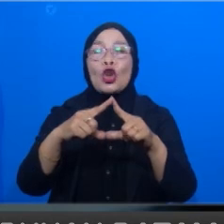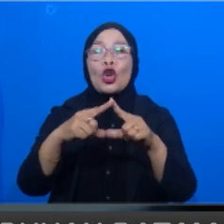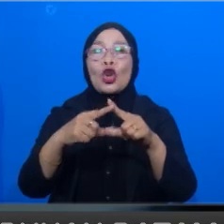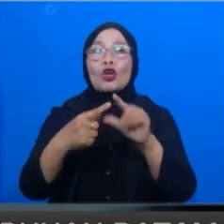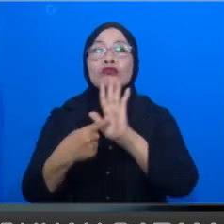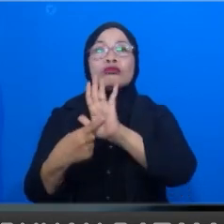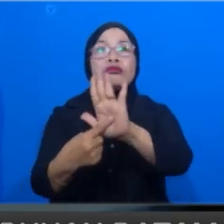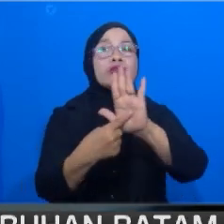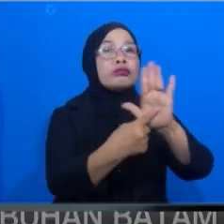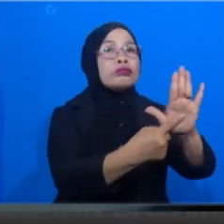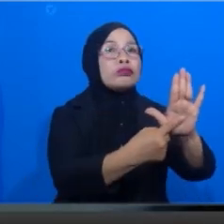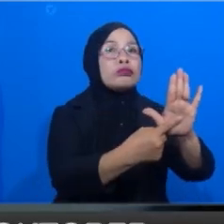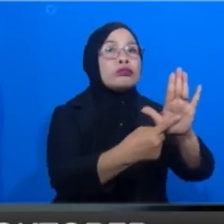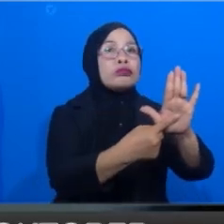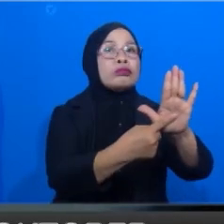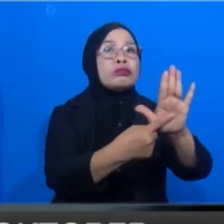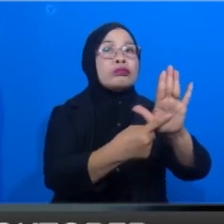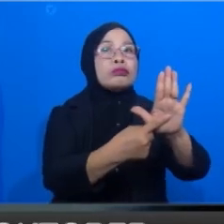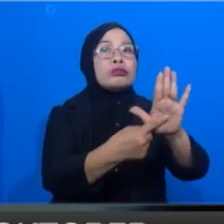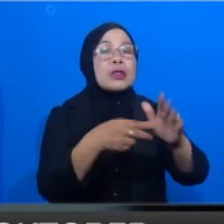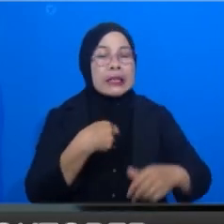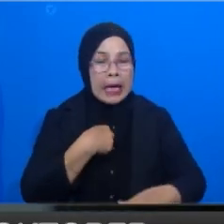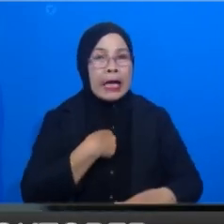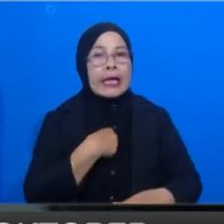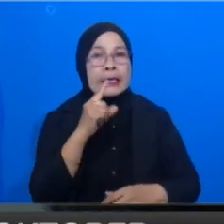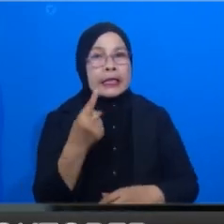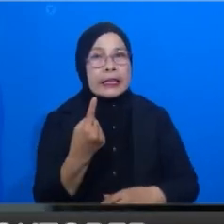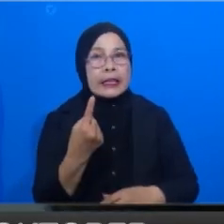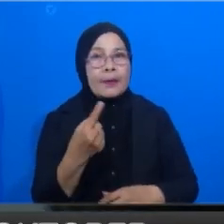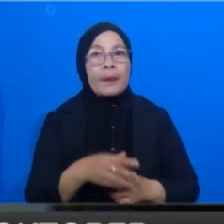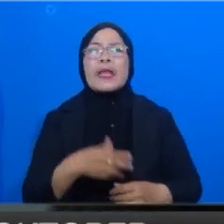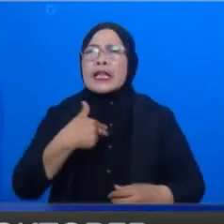kepada saya karena... Satu pun tidak ada. Ada yang mulai cincin kawin dan cincin pertunangan.